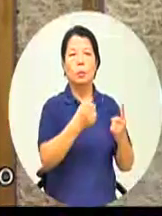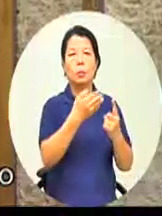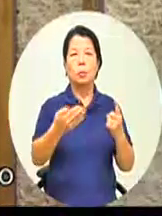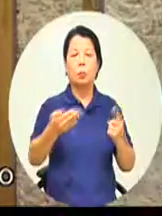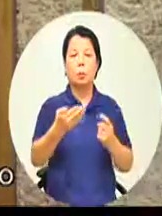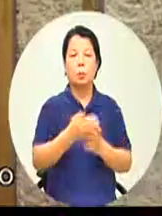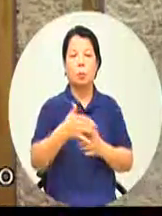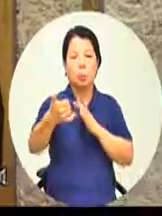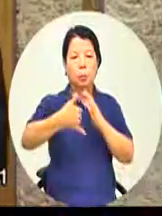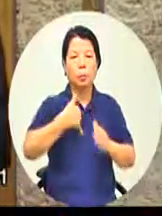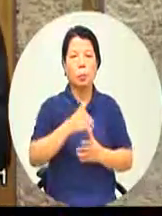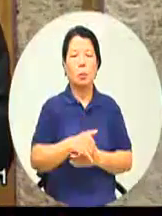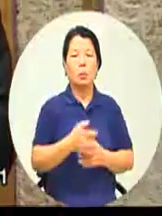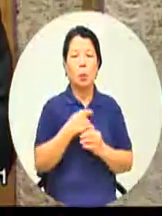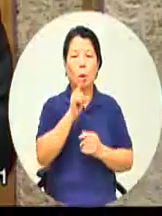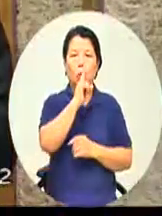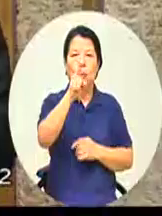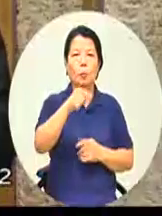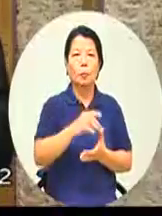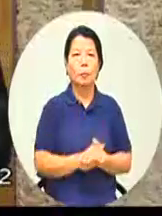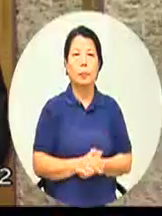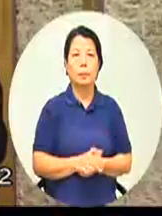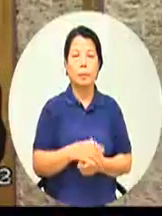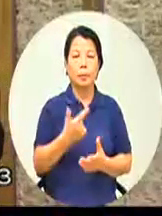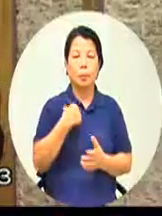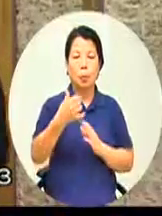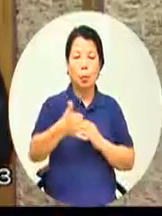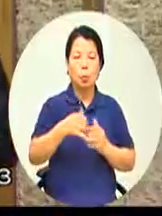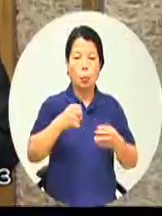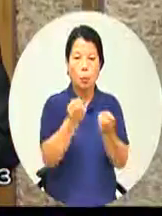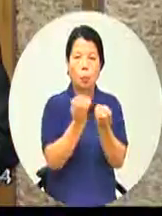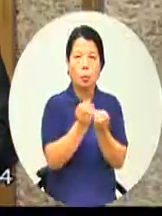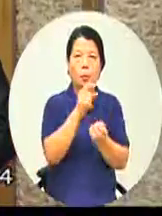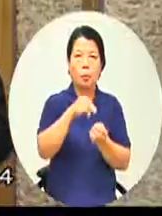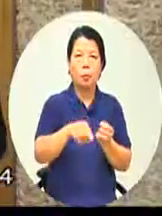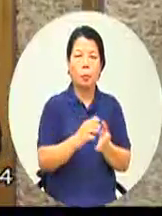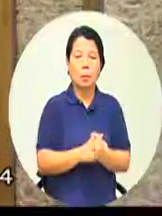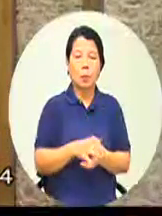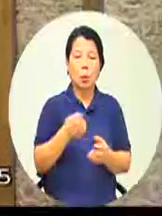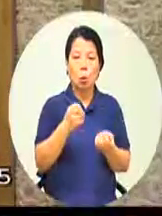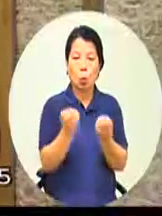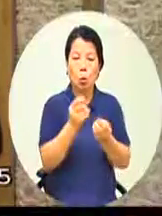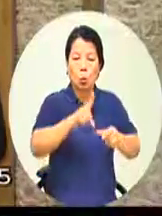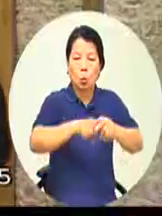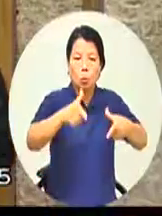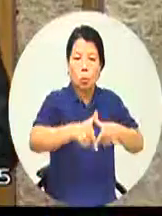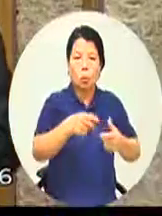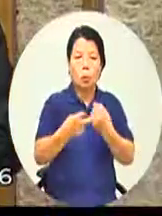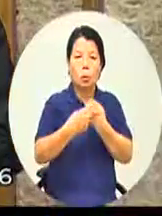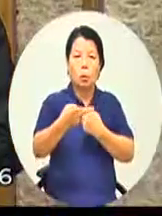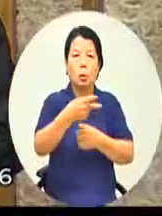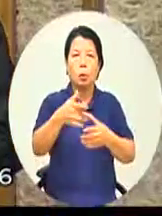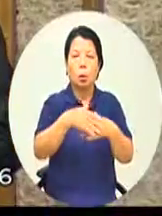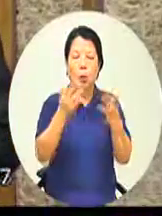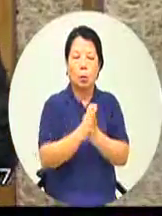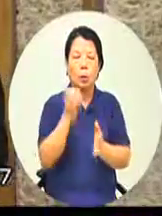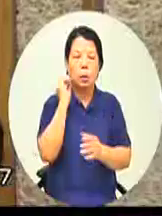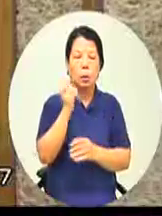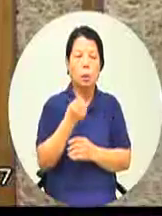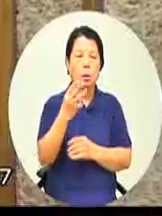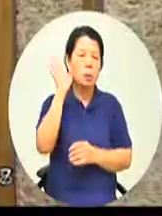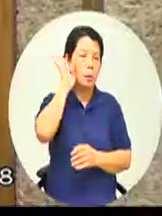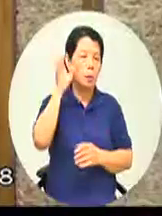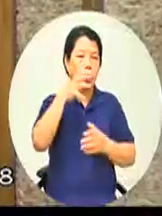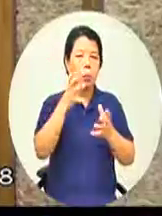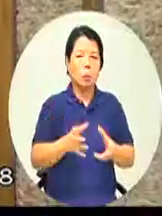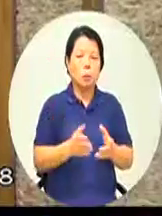来哈，来投诉，还是说来跟我们灾害应变中心，像我们只要灾害应变中心2级开设，我们新闻局就马上进驻。像这些进来，我